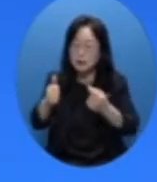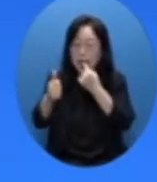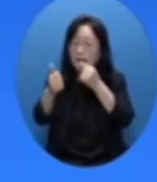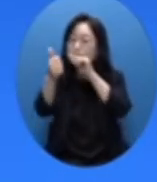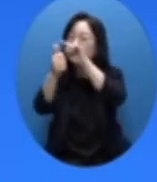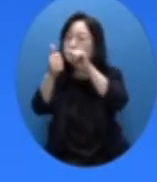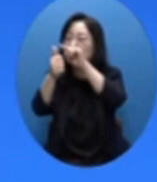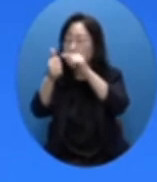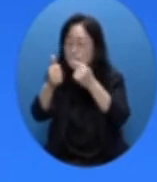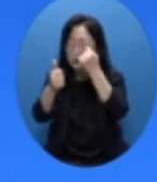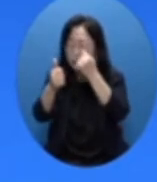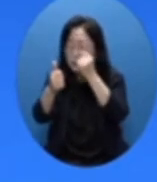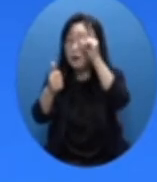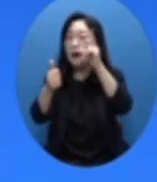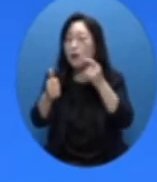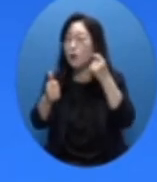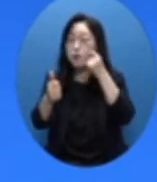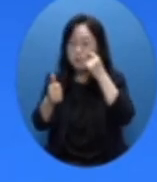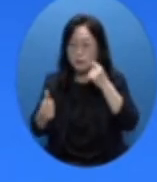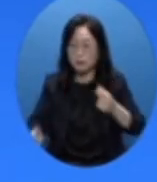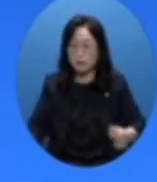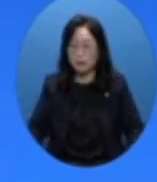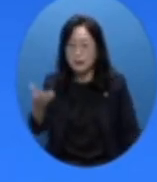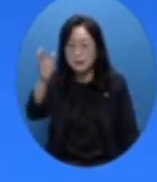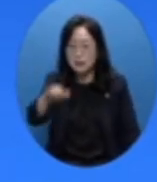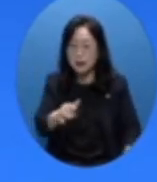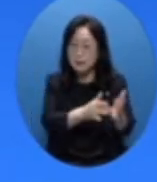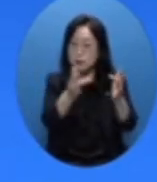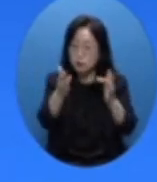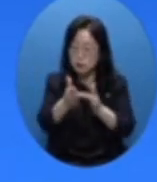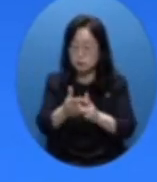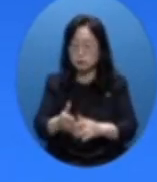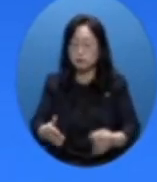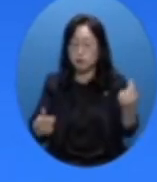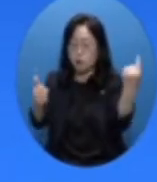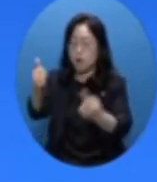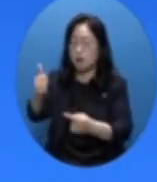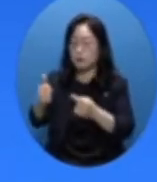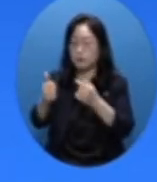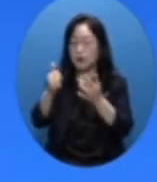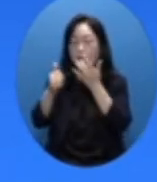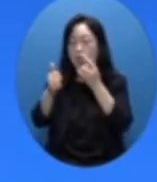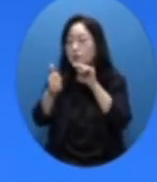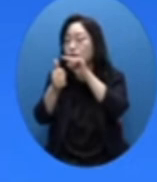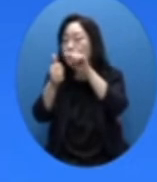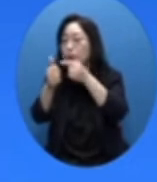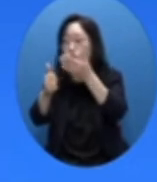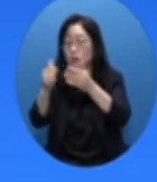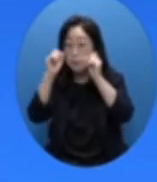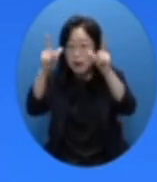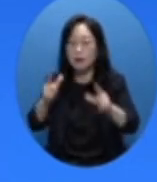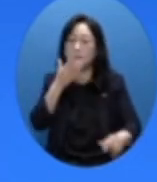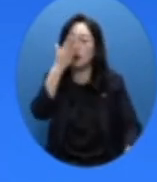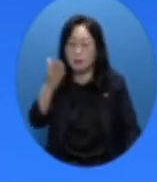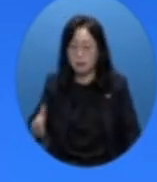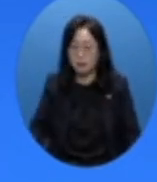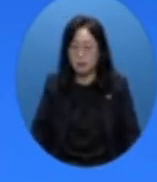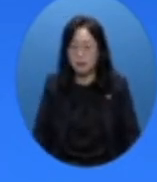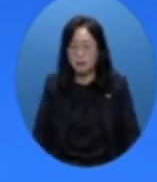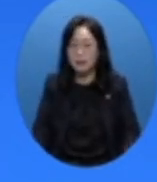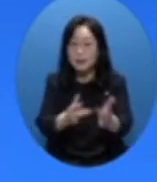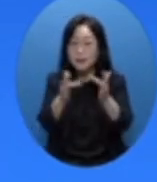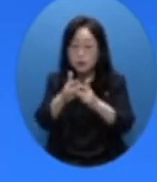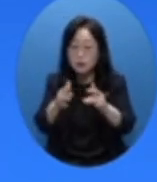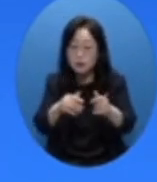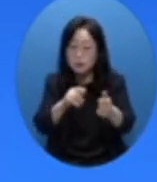매기는 눈을 뜨지 못해 찜 않은 예수님은 명의를 뜨게 딴 데 있습니다 발레 넣어야 예수님의 손은